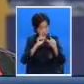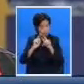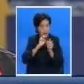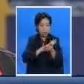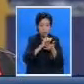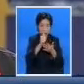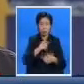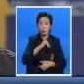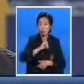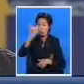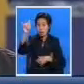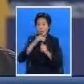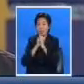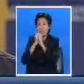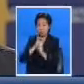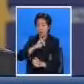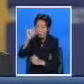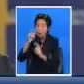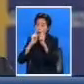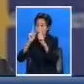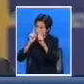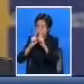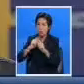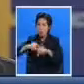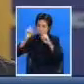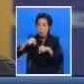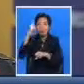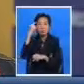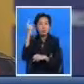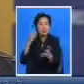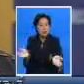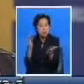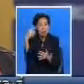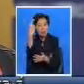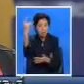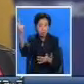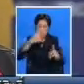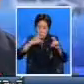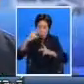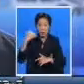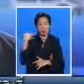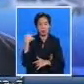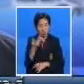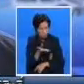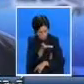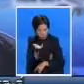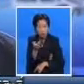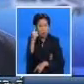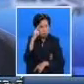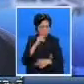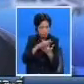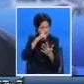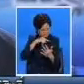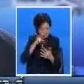เป็นอย่างดีที่นักท่องเที่ยวเข้ามาเนี่ยอย่าให้มีเหตุการณ์อะไรที่มาทำให้มันสะดุดอีกนะฮะเมื่อพูดถึงเรื่องนี้แล้ว